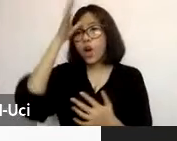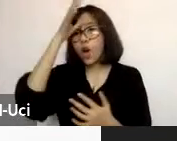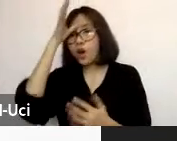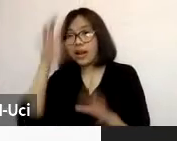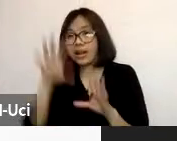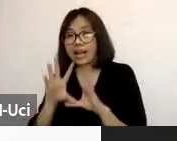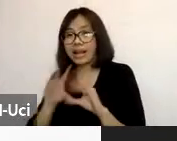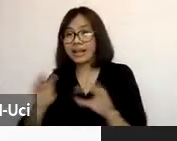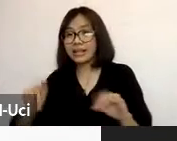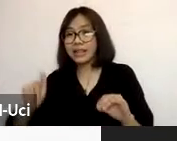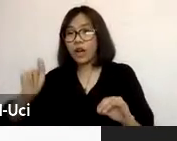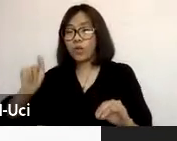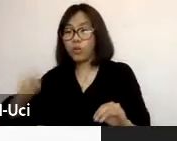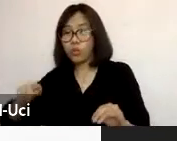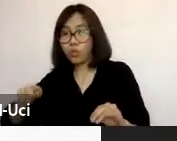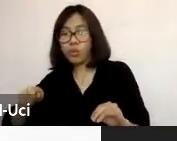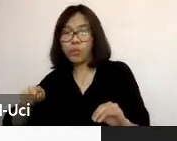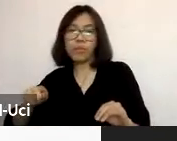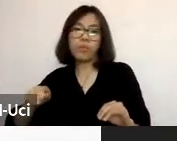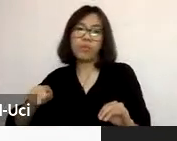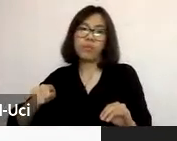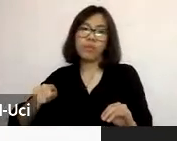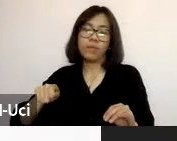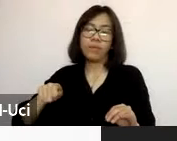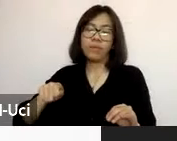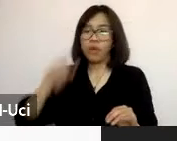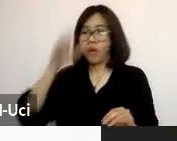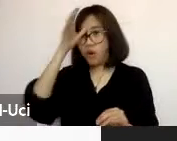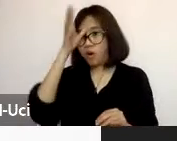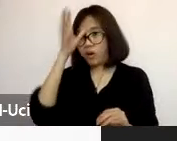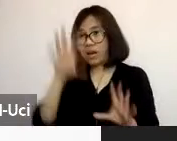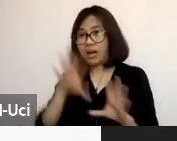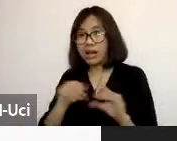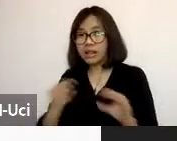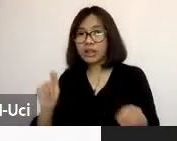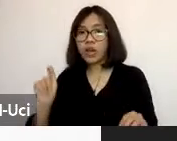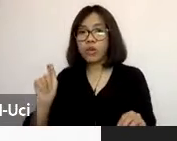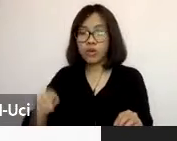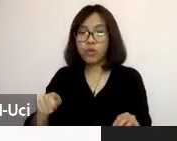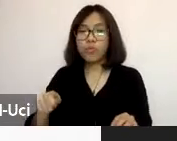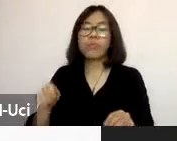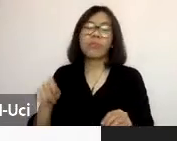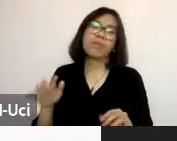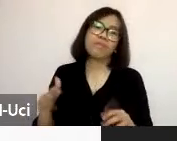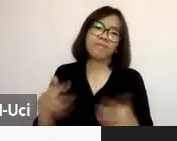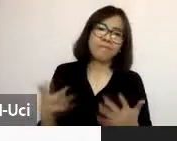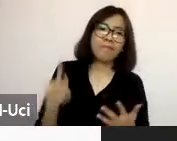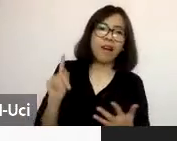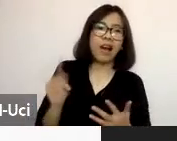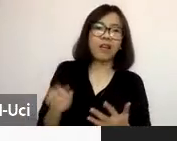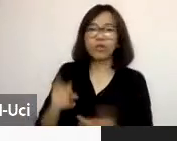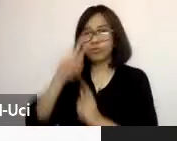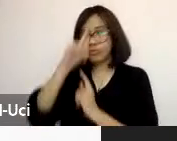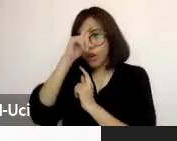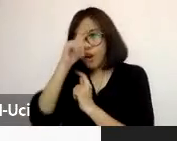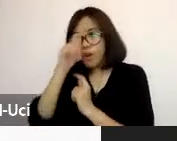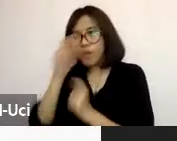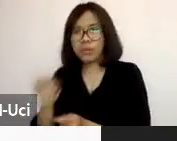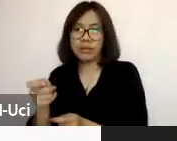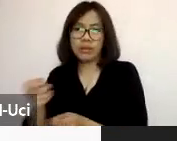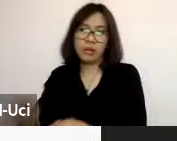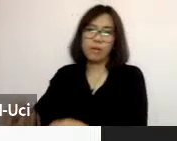profesi yang mulia atau officium nobile harus memberikan penghormatan pada martabat manusia